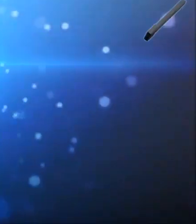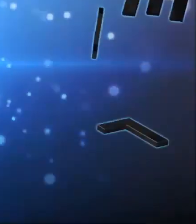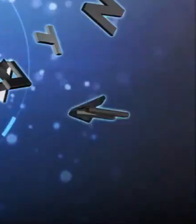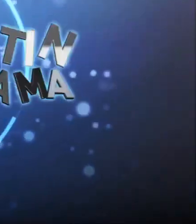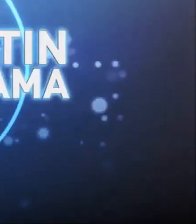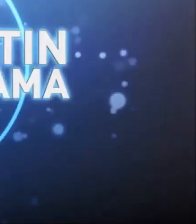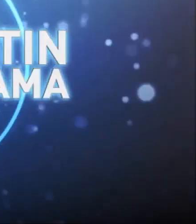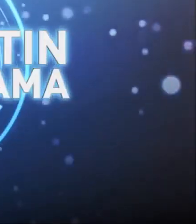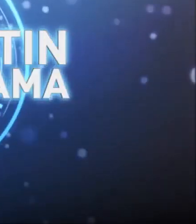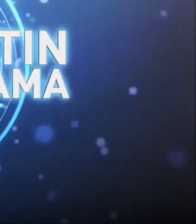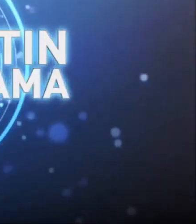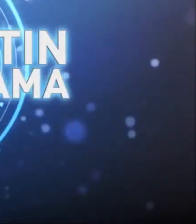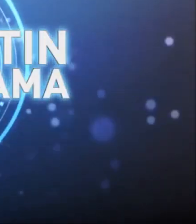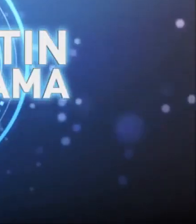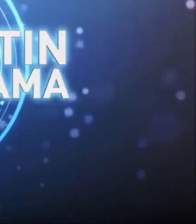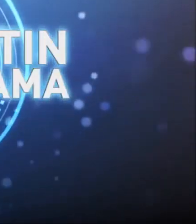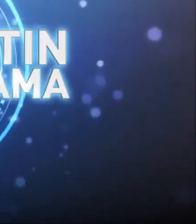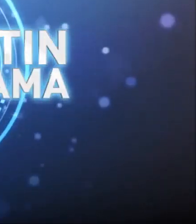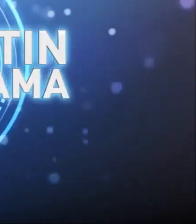Hai